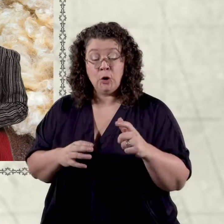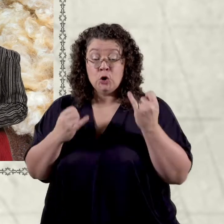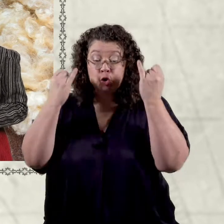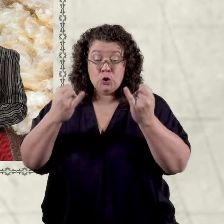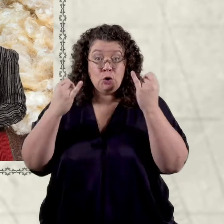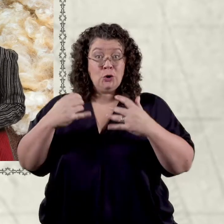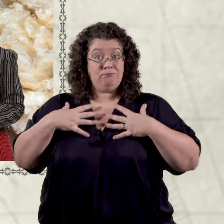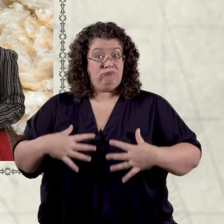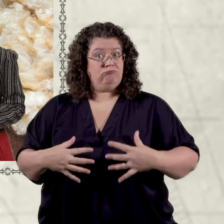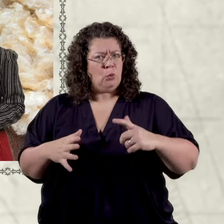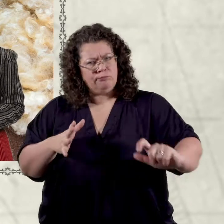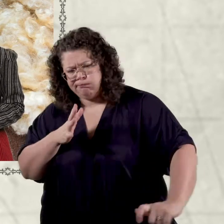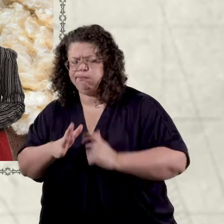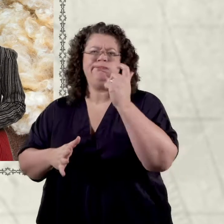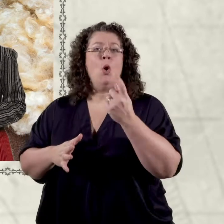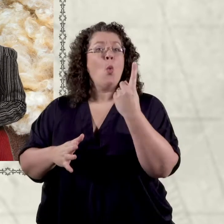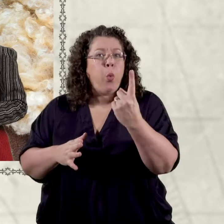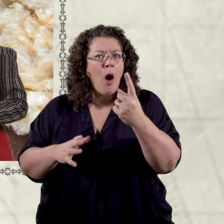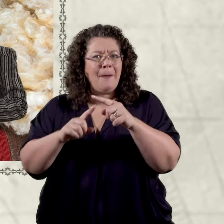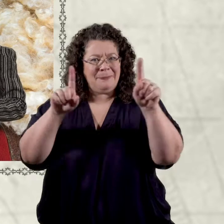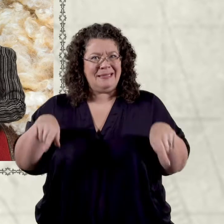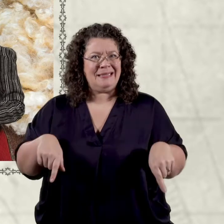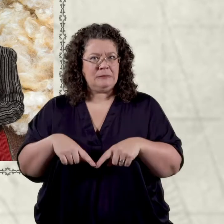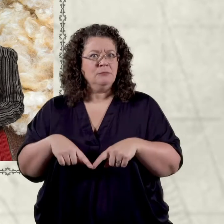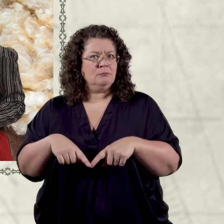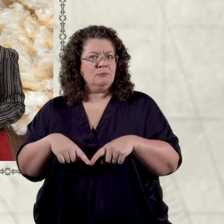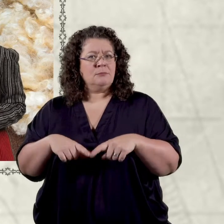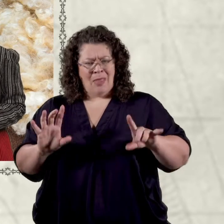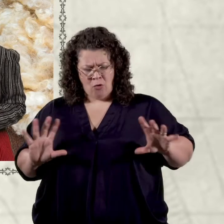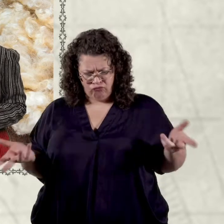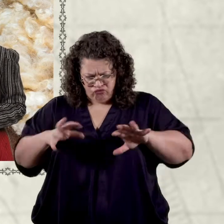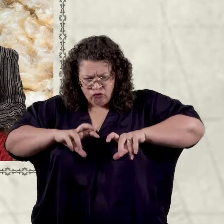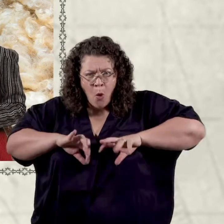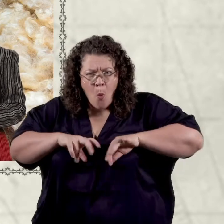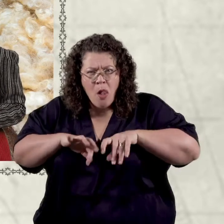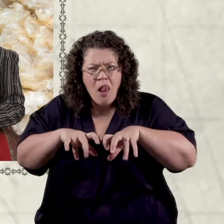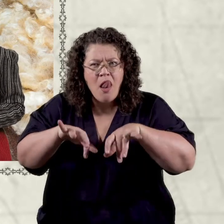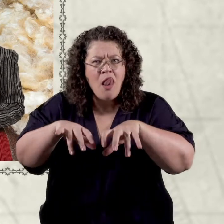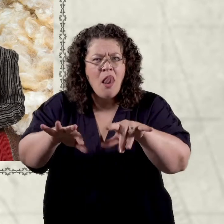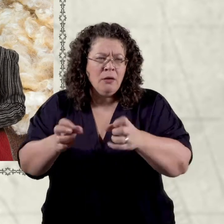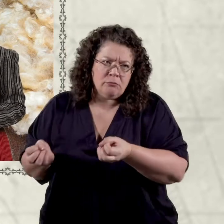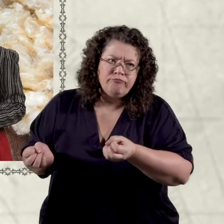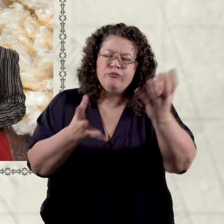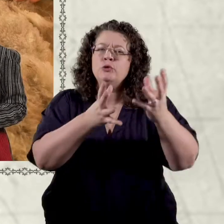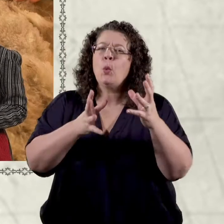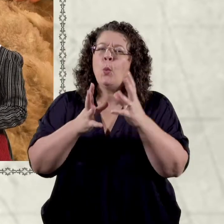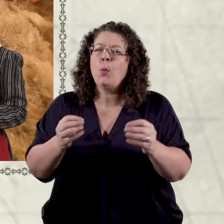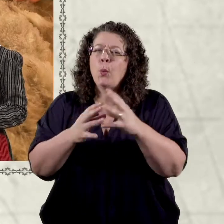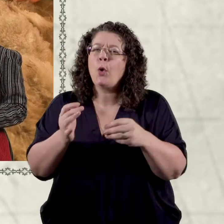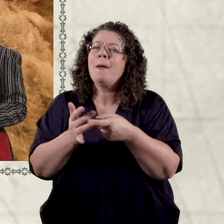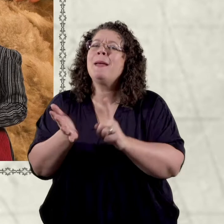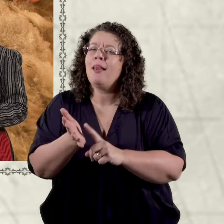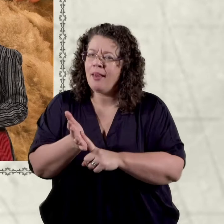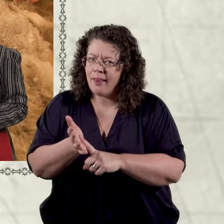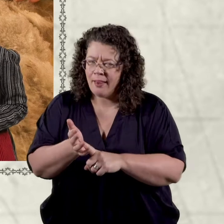cot y ddafad yn cael ei chneifio mewn un ac yna'n cael ei rholio mwyn i gwneud un haws i'w drefnu yn y felyn. Yr